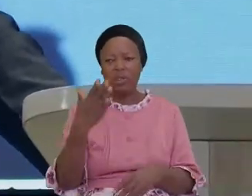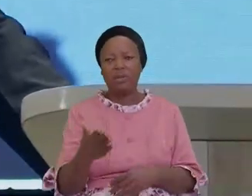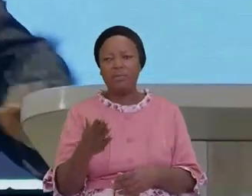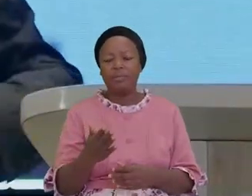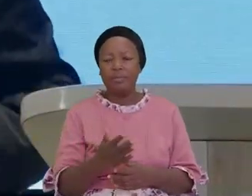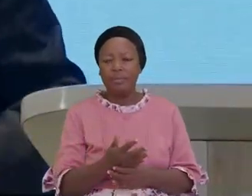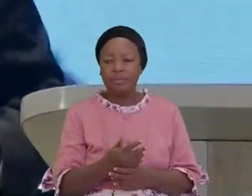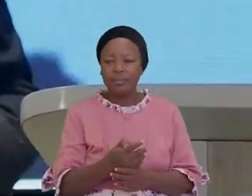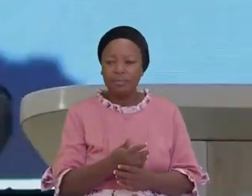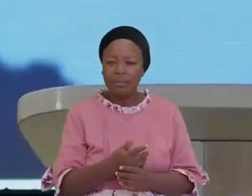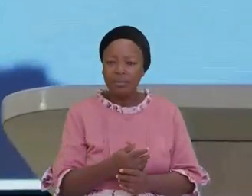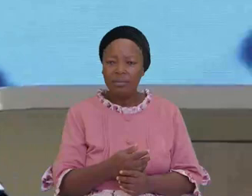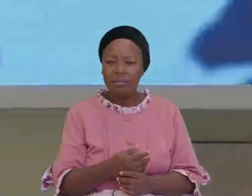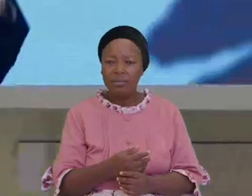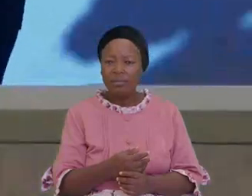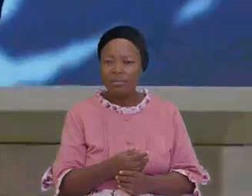sors.